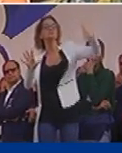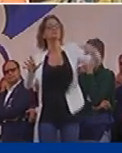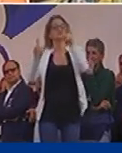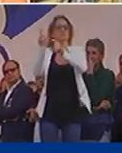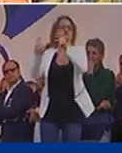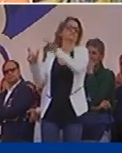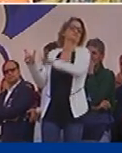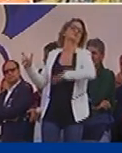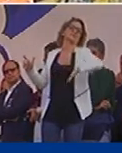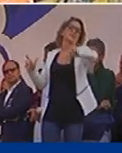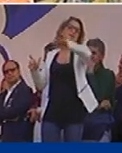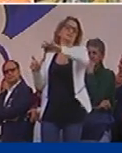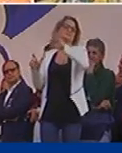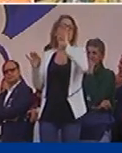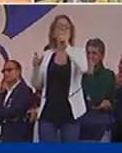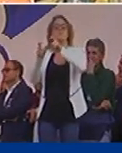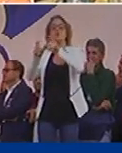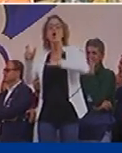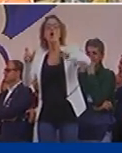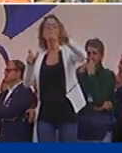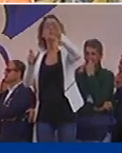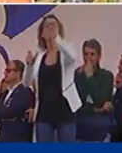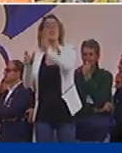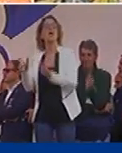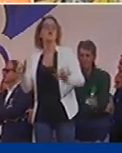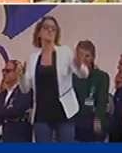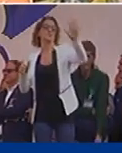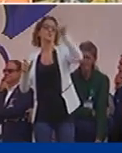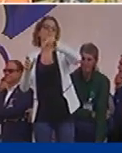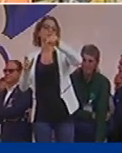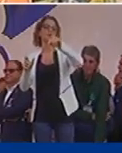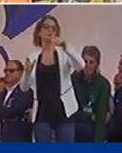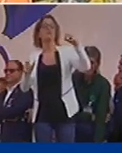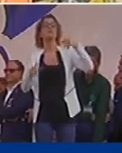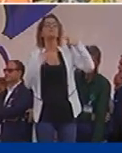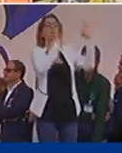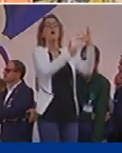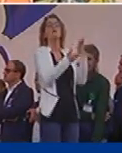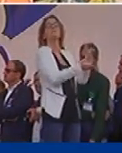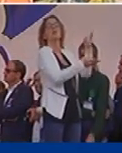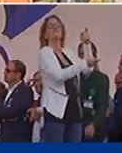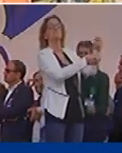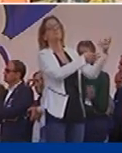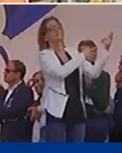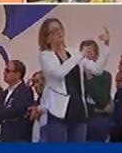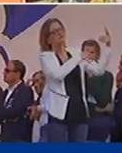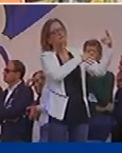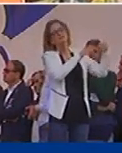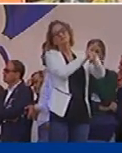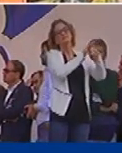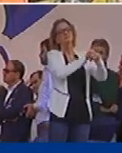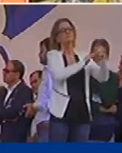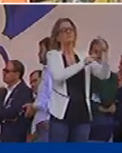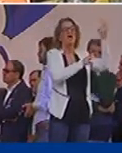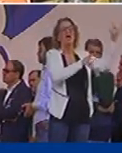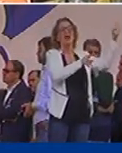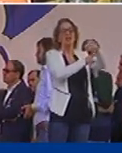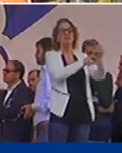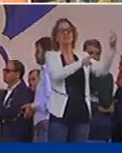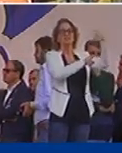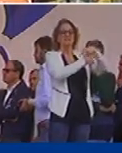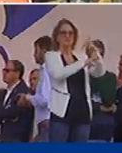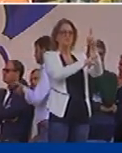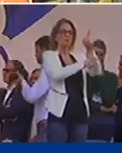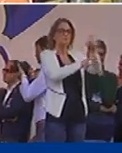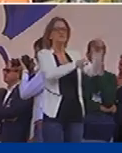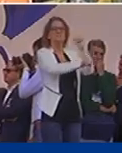cittadini e dei popoli europei a vantaggio degli immigrati clandestini. che devono essere i nuovi schiavi da sfruttare